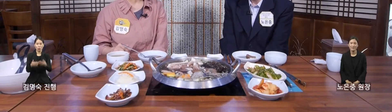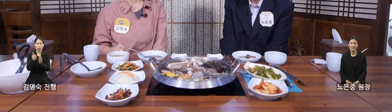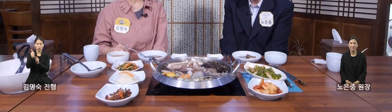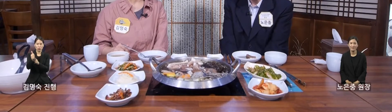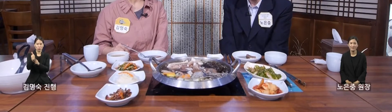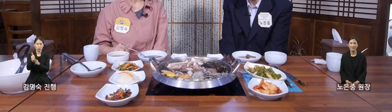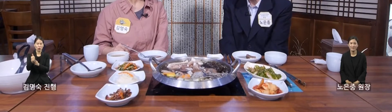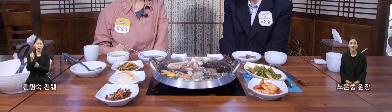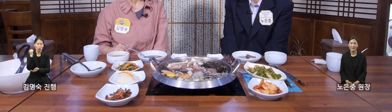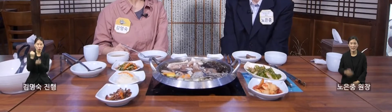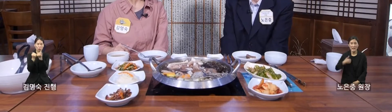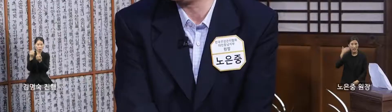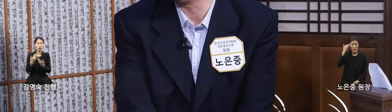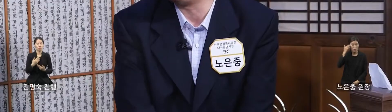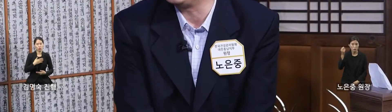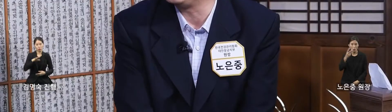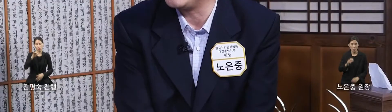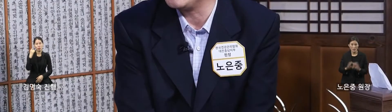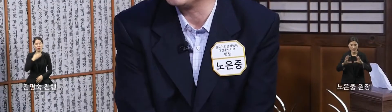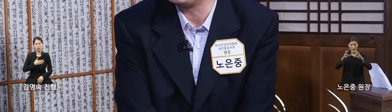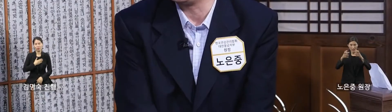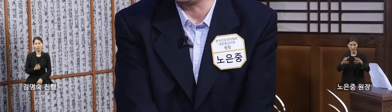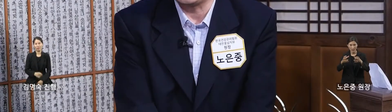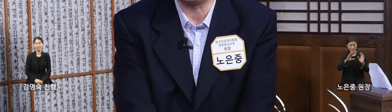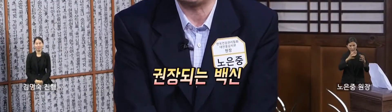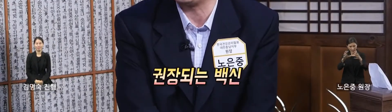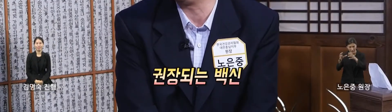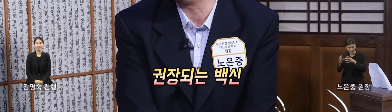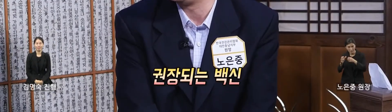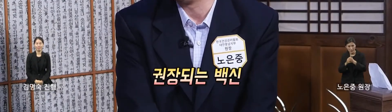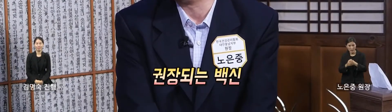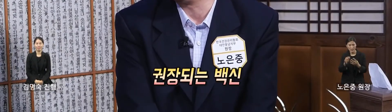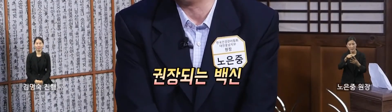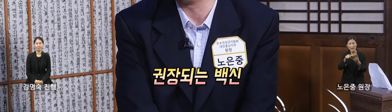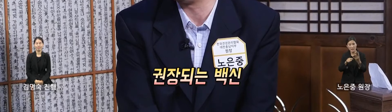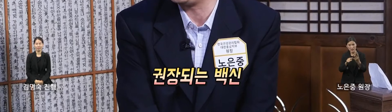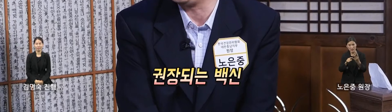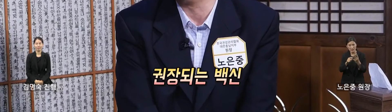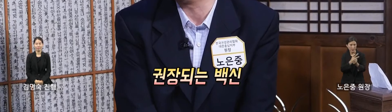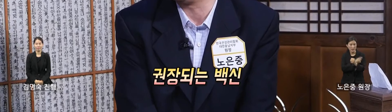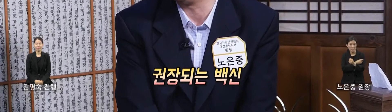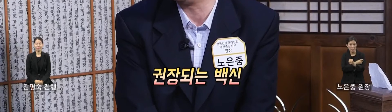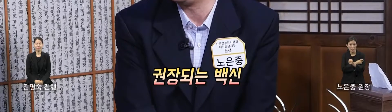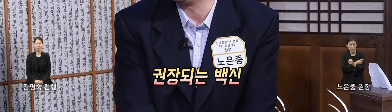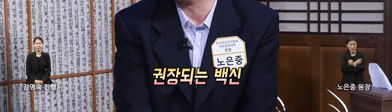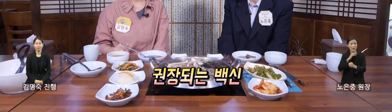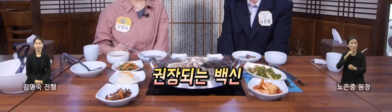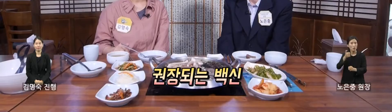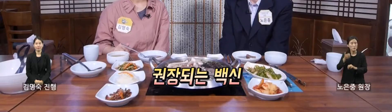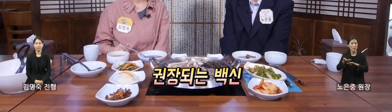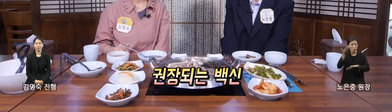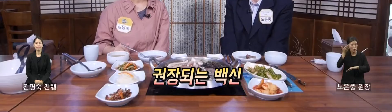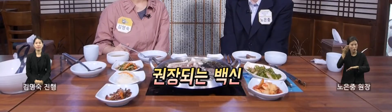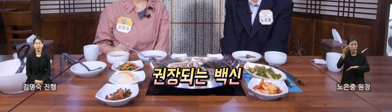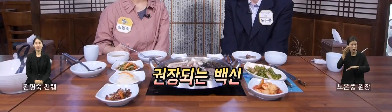처음 알았네요. 이제 우리나라뿐만 아니라 예. 세계 많은 나라에서 이 네 가지 백신은 거의 50세 이후가 되면 이렇게